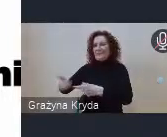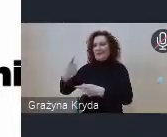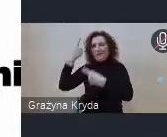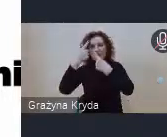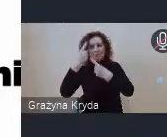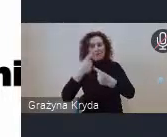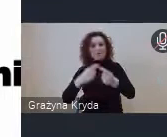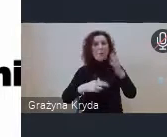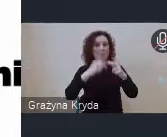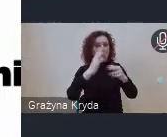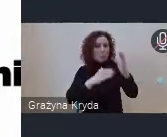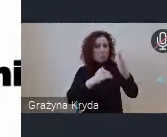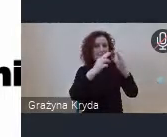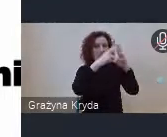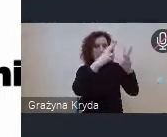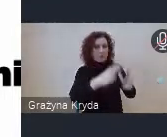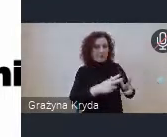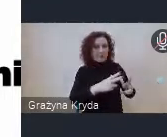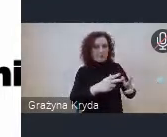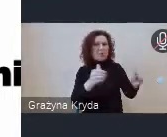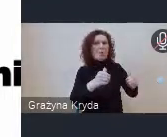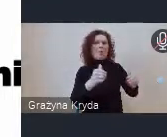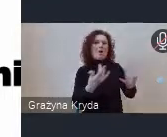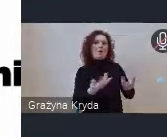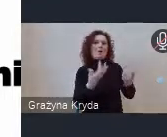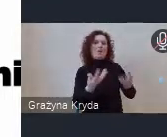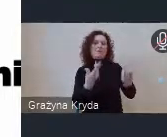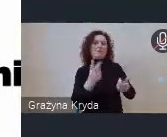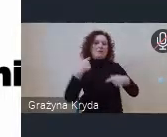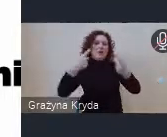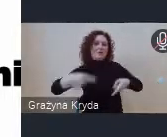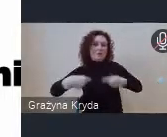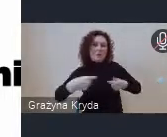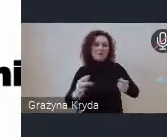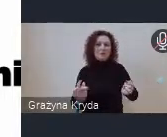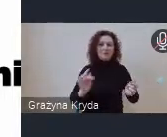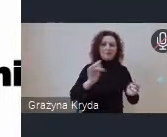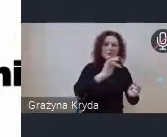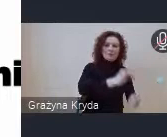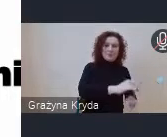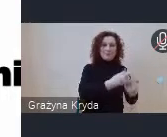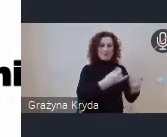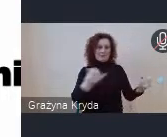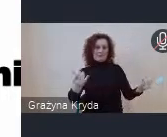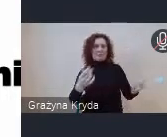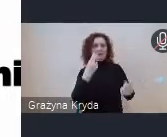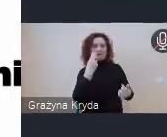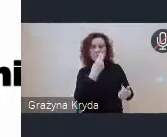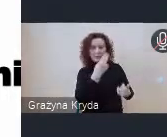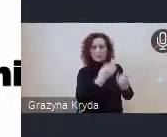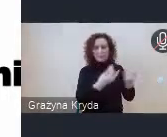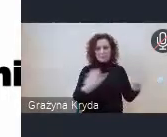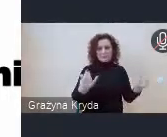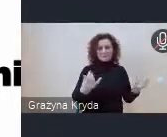budynku poruszać się po nim bez problemu to wtedy w ten właściwy sposób w tym właściwym miejscu skupiamy naszą uwagę bo na